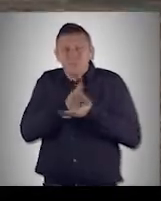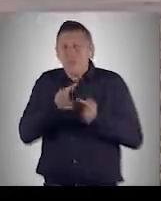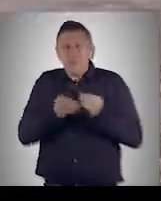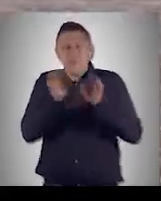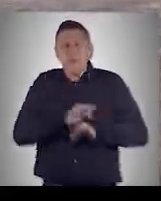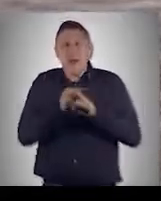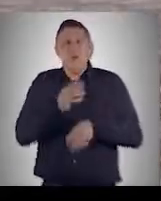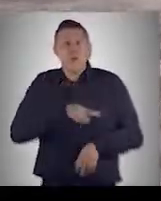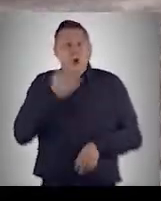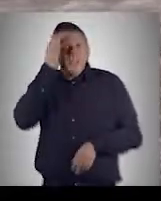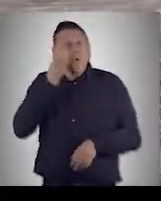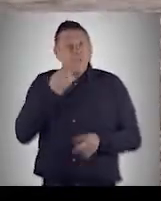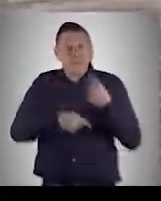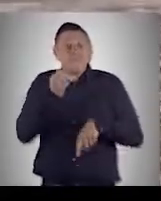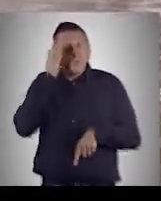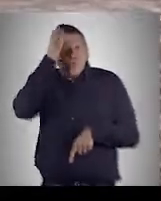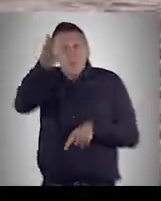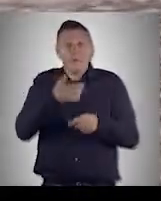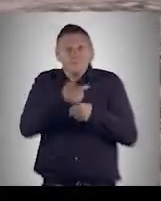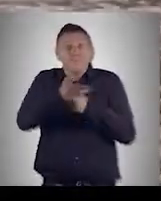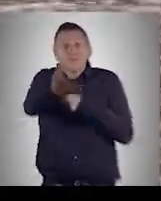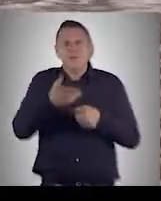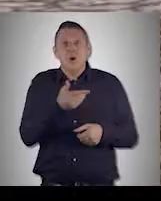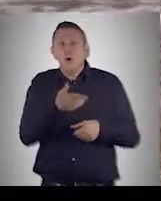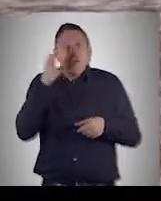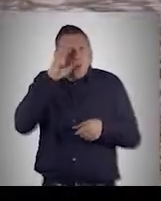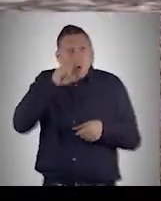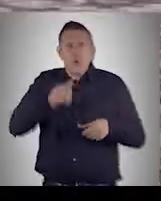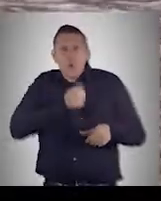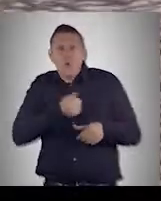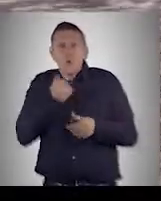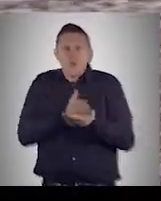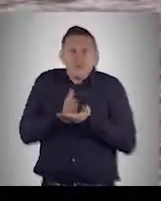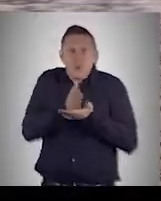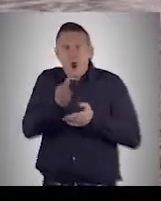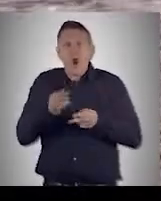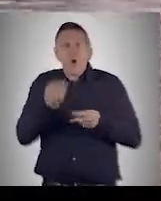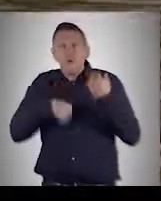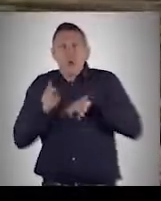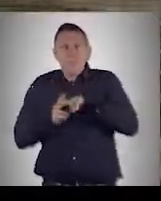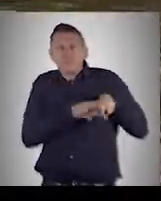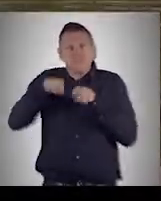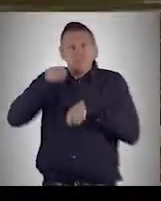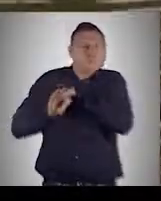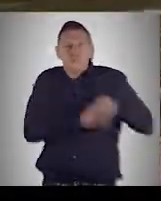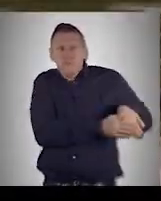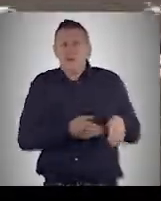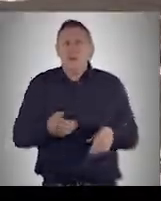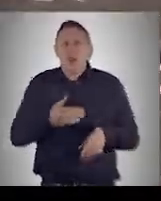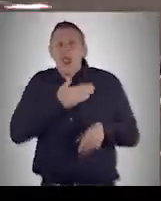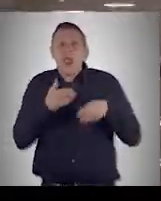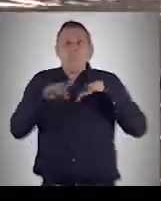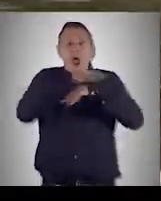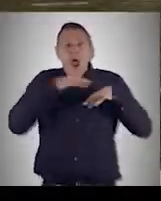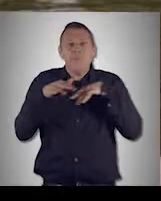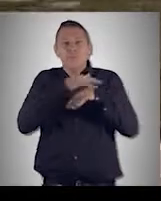vétérinaire dans les années à venir. Curieux, autonome, le jeune homme poursuit son chemin sans se soucier des préjugés liés au handicap. J'aime bien ramer avec mes